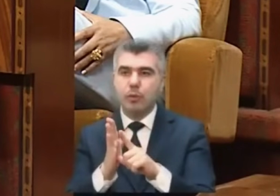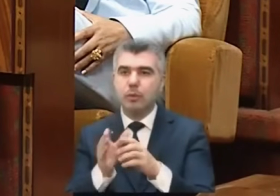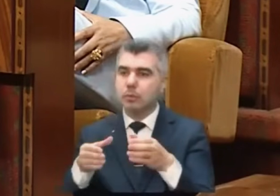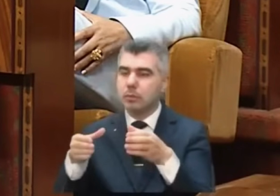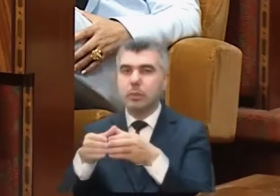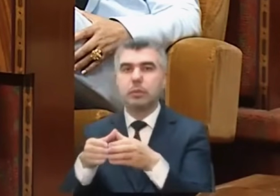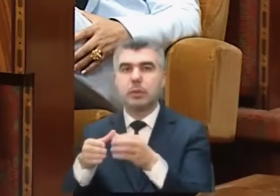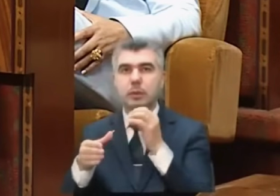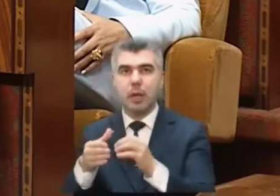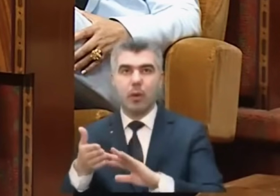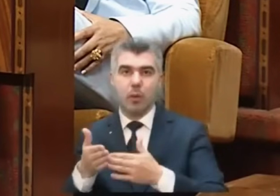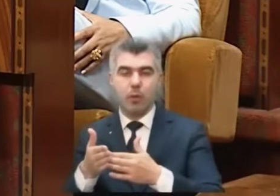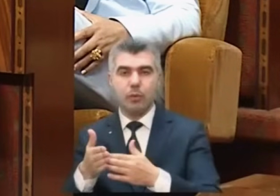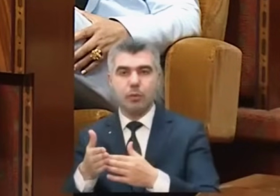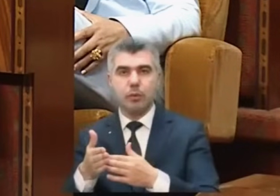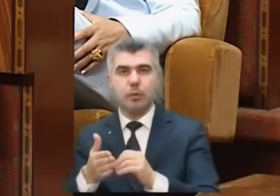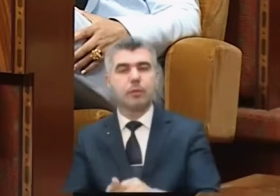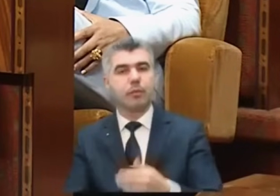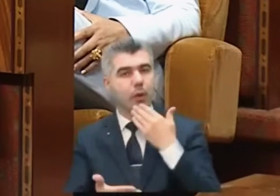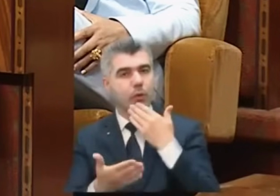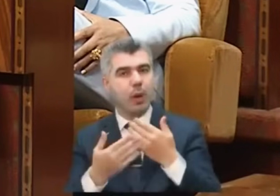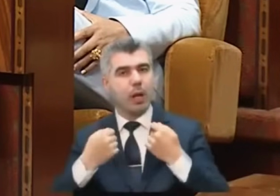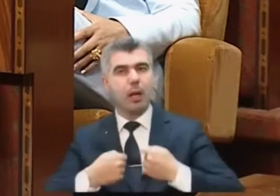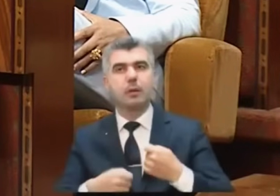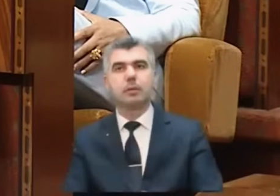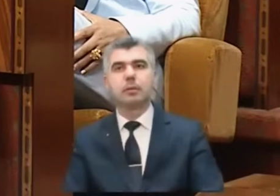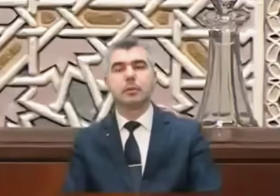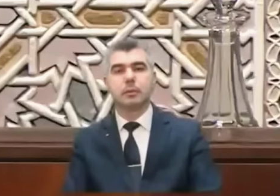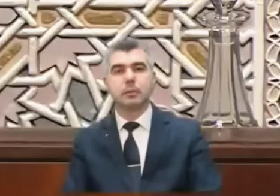نهار كيطبقها شي واحد ما عندش واحد ما يقول له. شكرا سيد الرئيس.